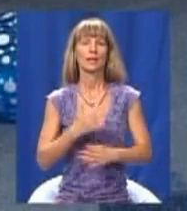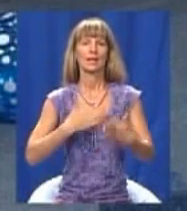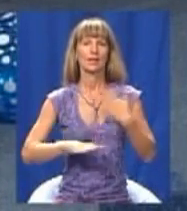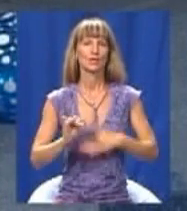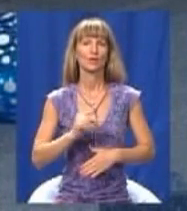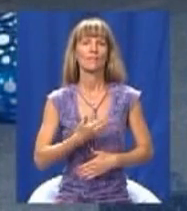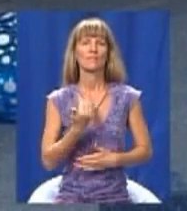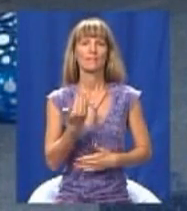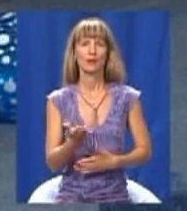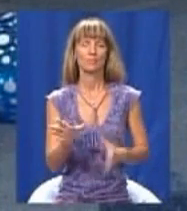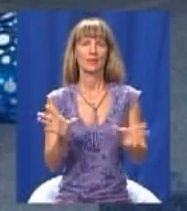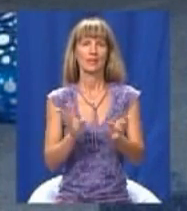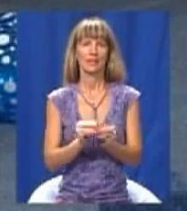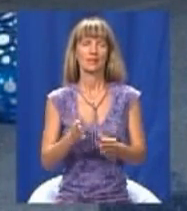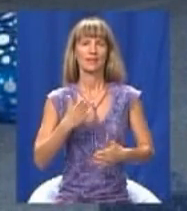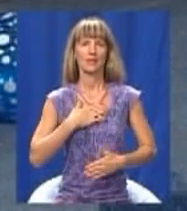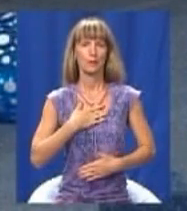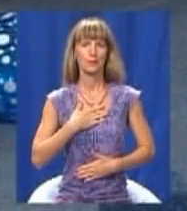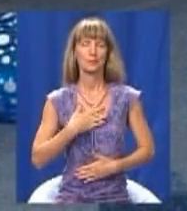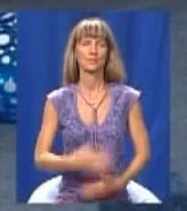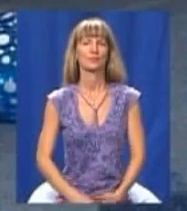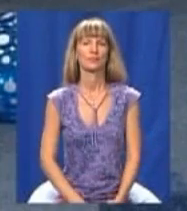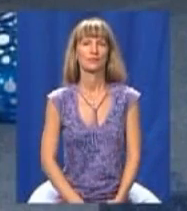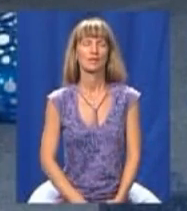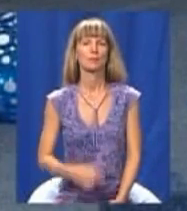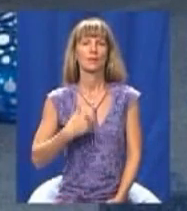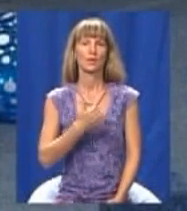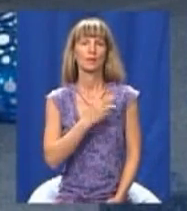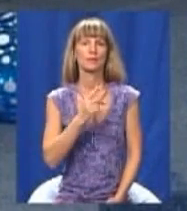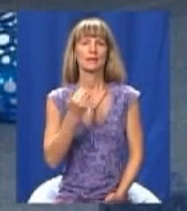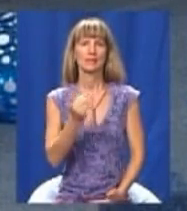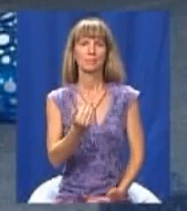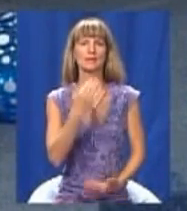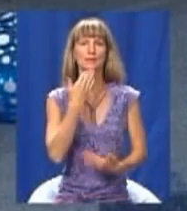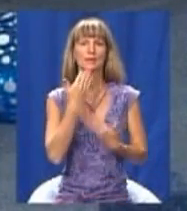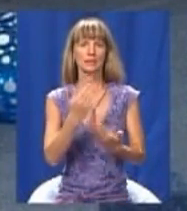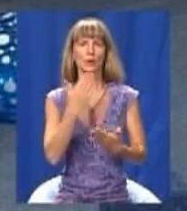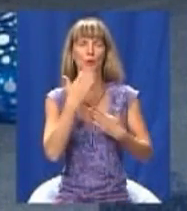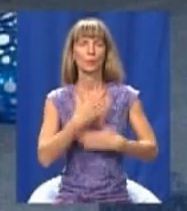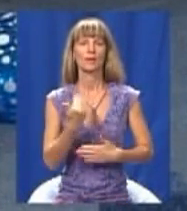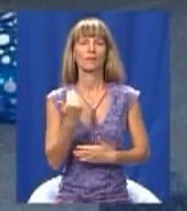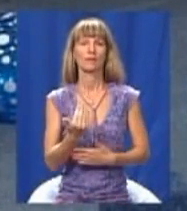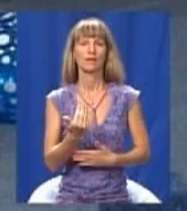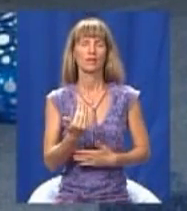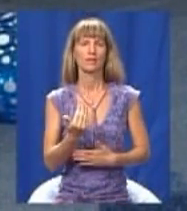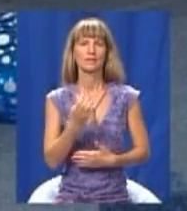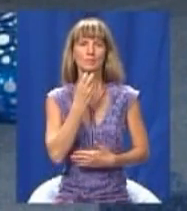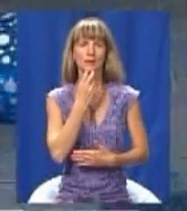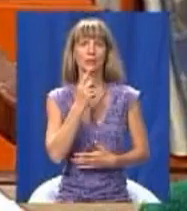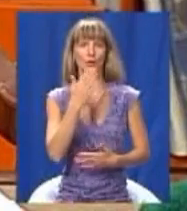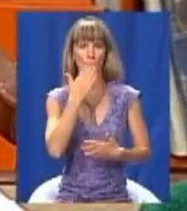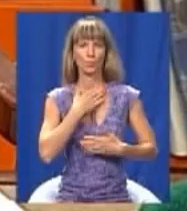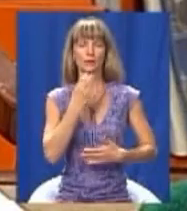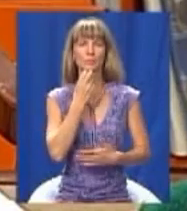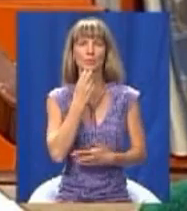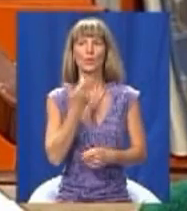ви приєдналися до нас. Ну, мені хотілося би запитати, чи полюбляєте ви сміятися? Амінка, полюбляєш